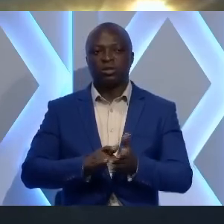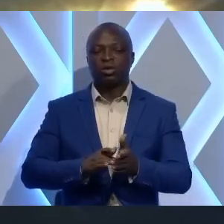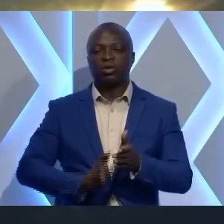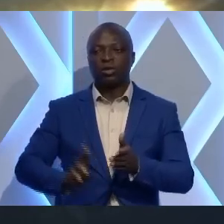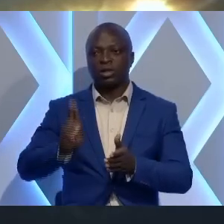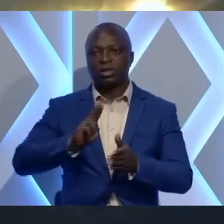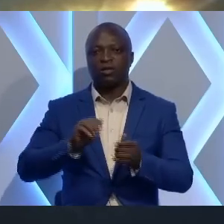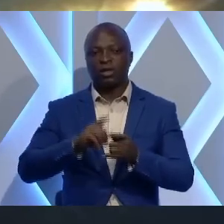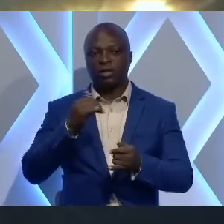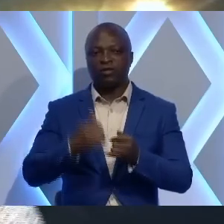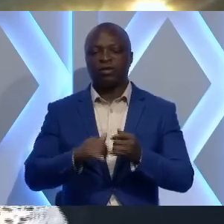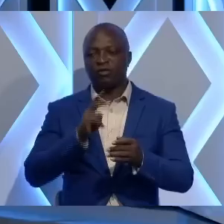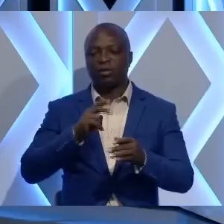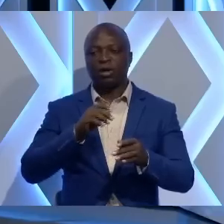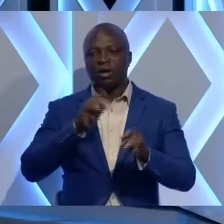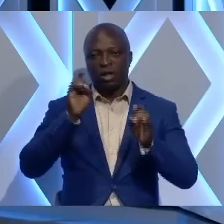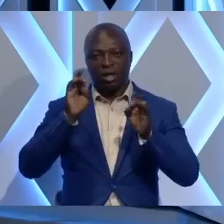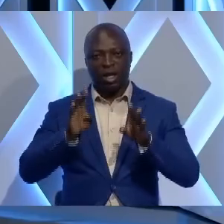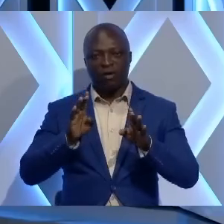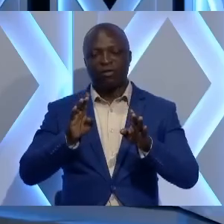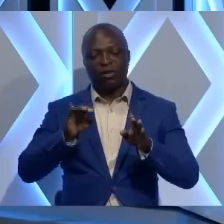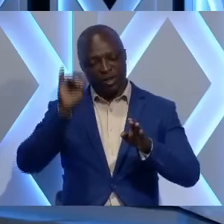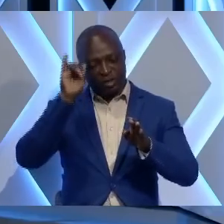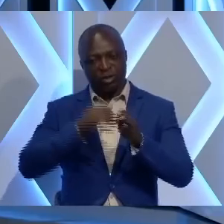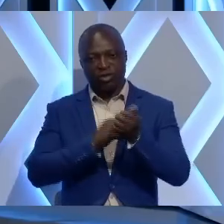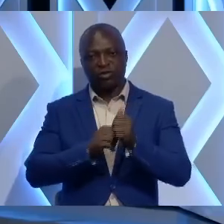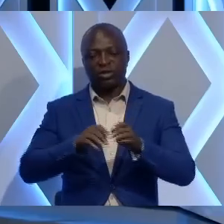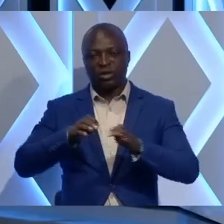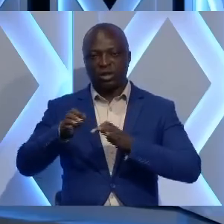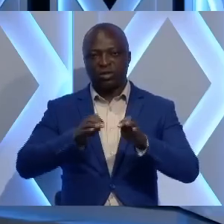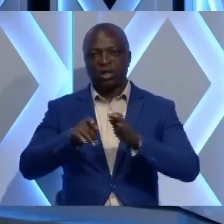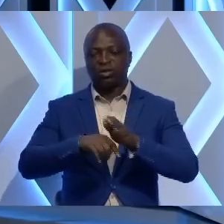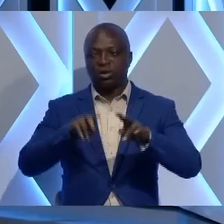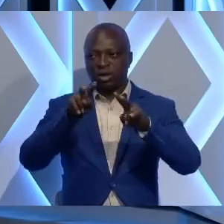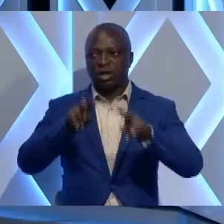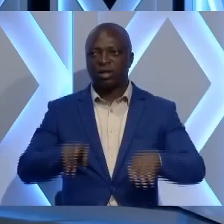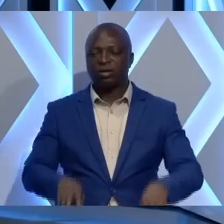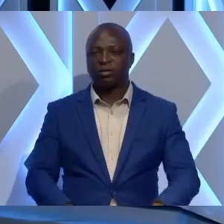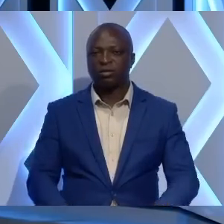à des fins criminelles. Désiré à l'œil pour l'étape de la région centrale.